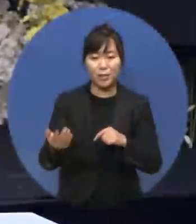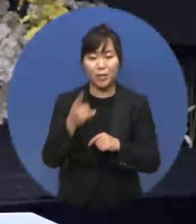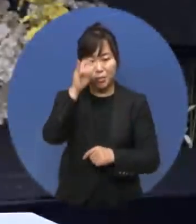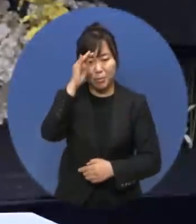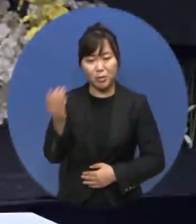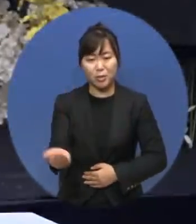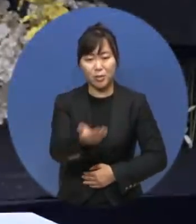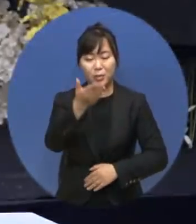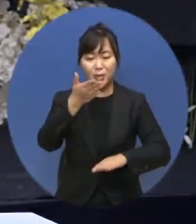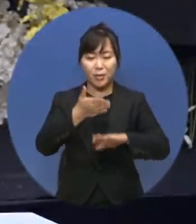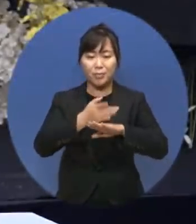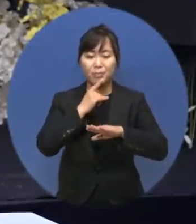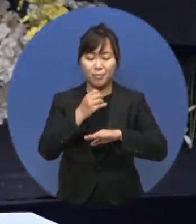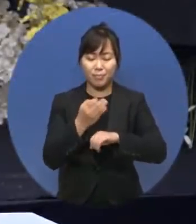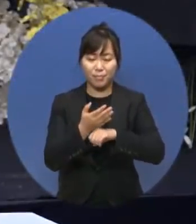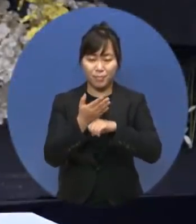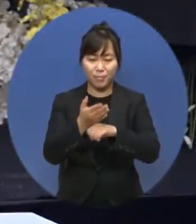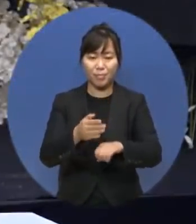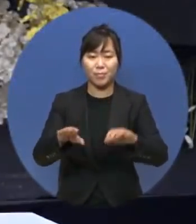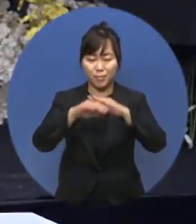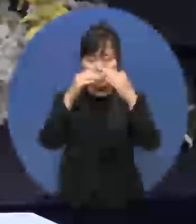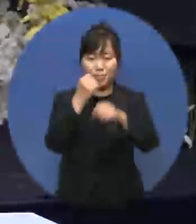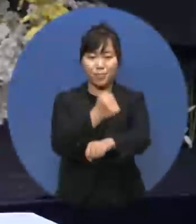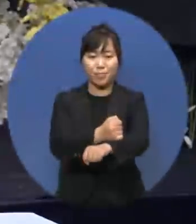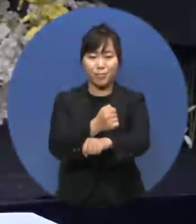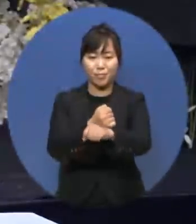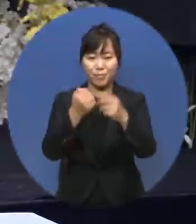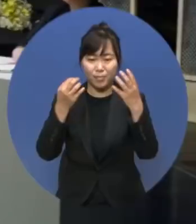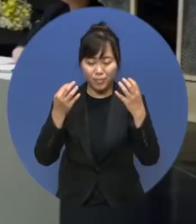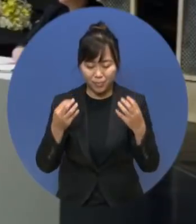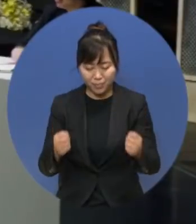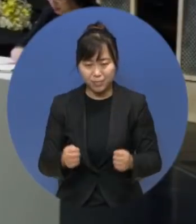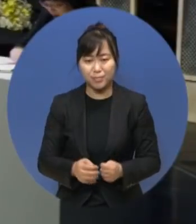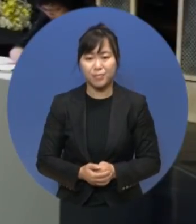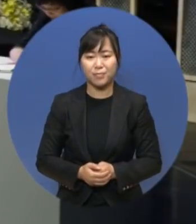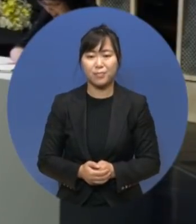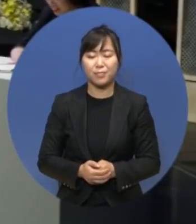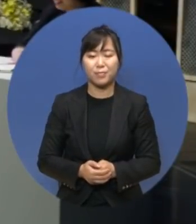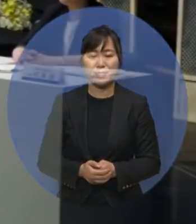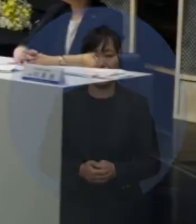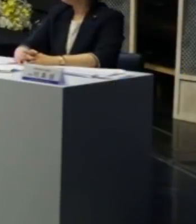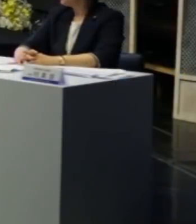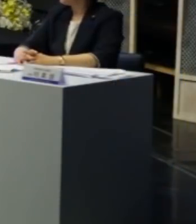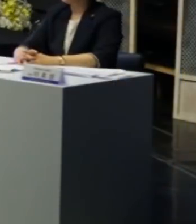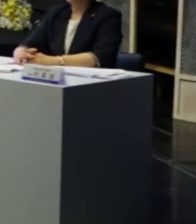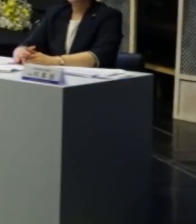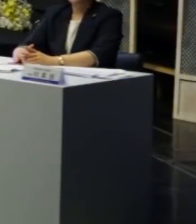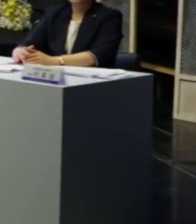시청자분들께도 감사의 말씀 드립니다. 모두들 수고 많으셨습니다. 고맙습니다.